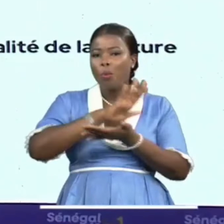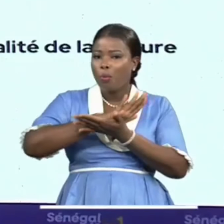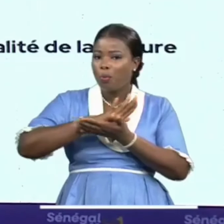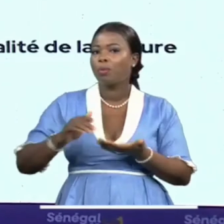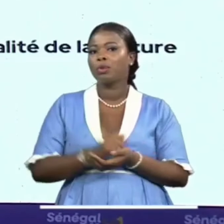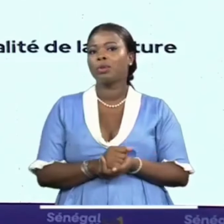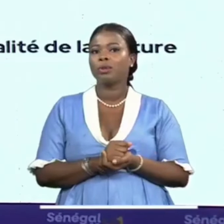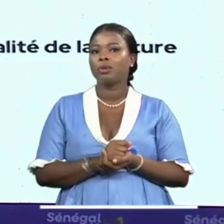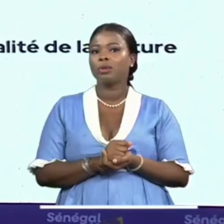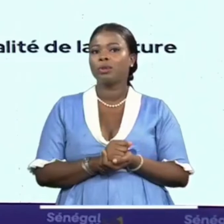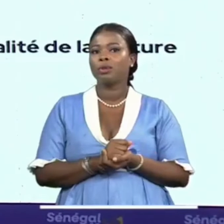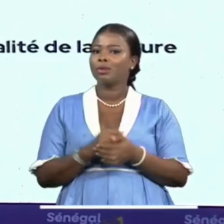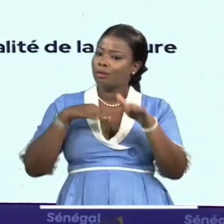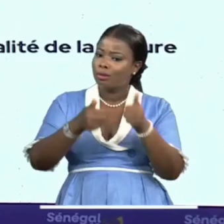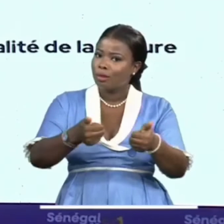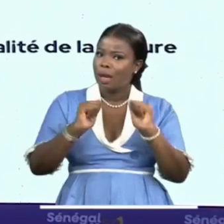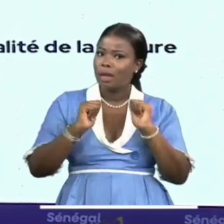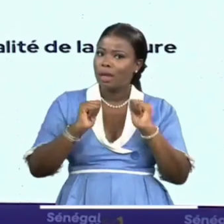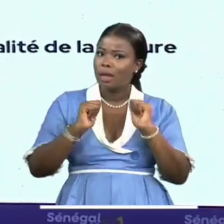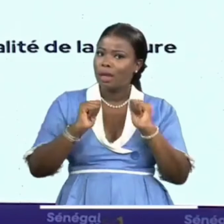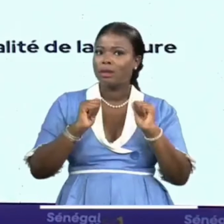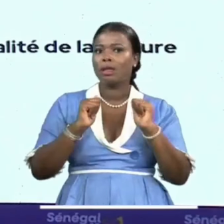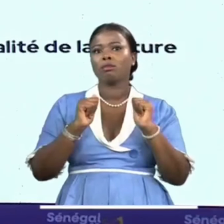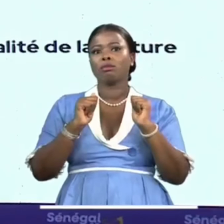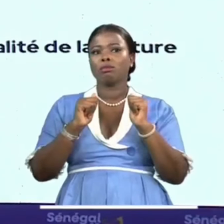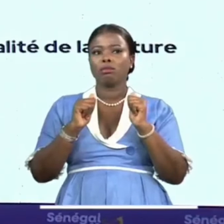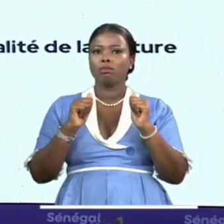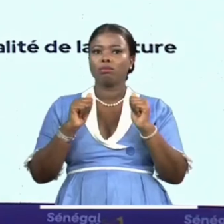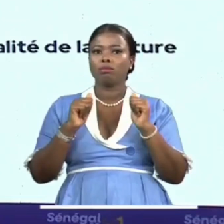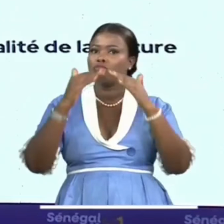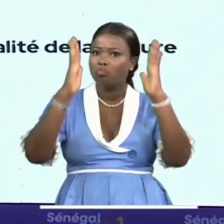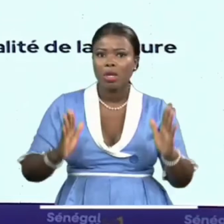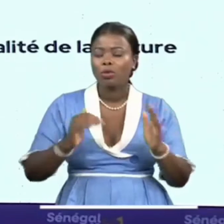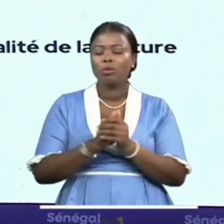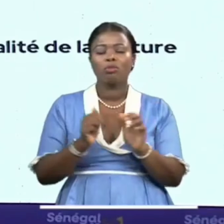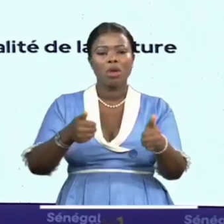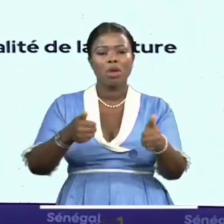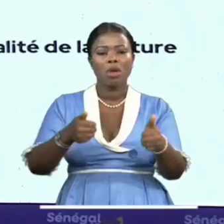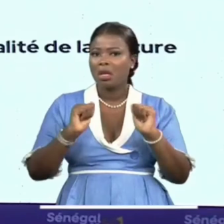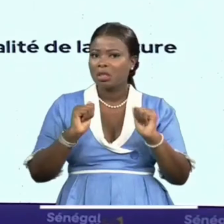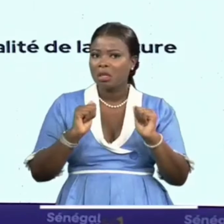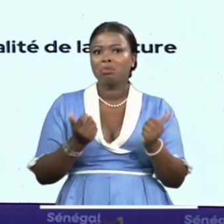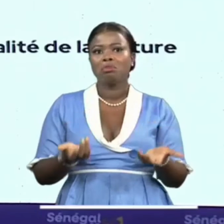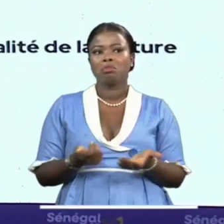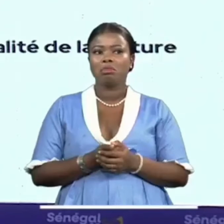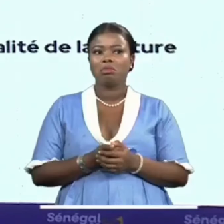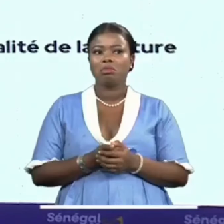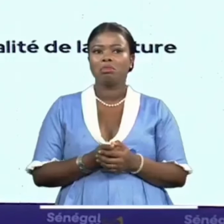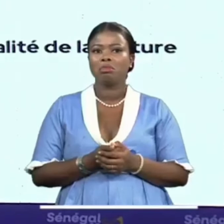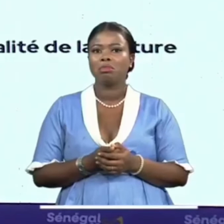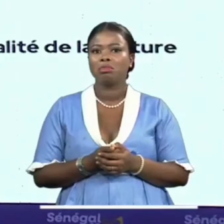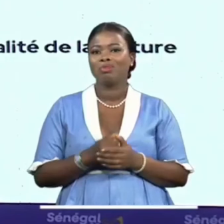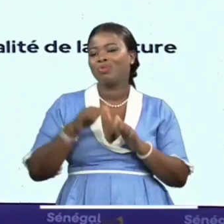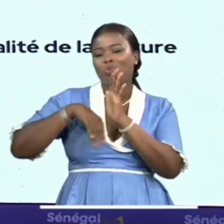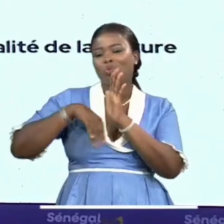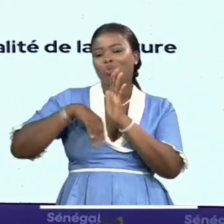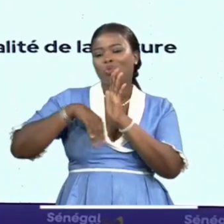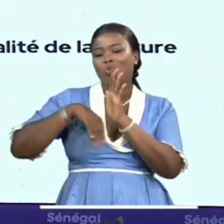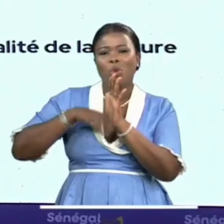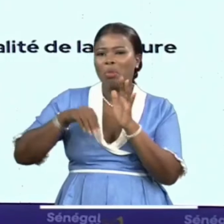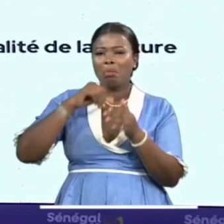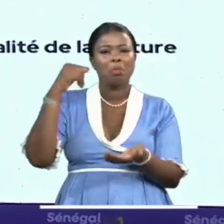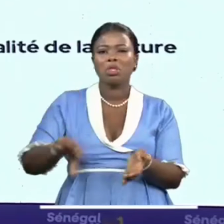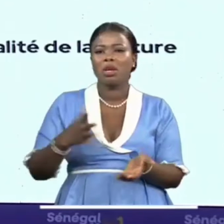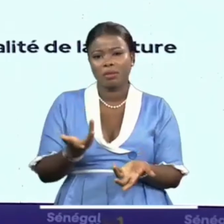à l'assainissement l'accès à l'électricité partout dans le pays et également à moindre coût c'est fondamental